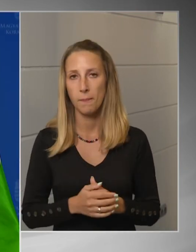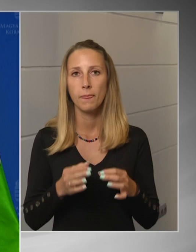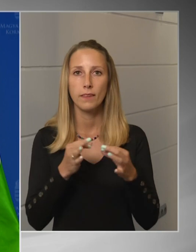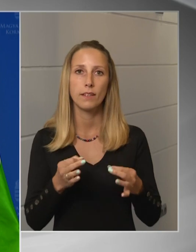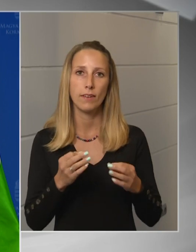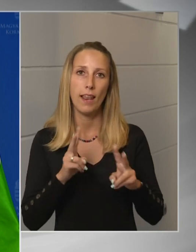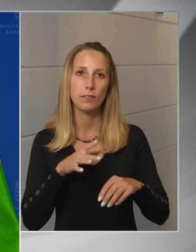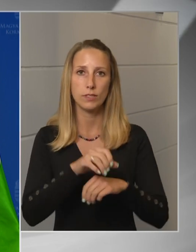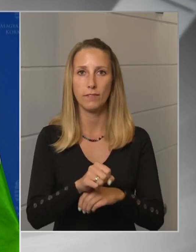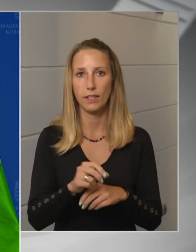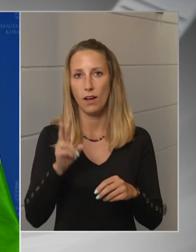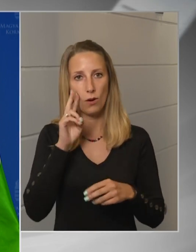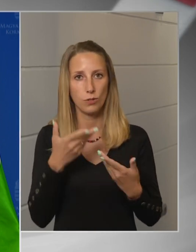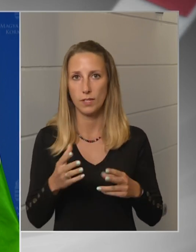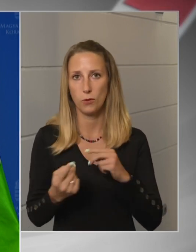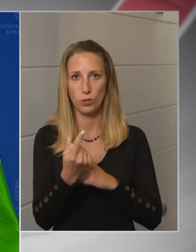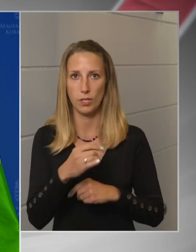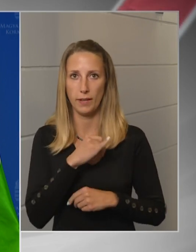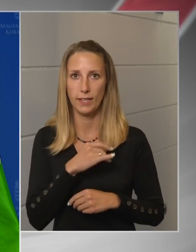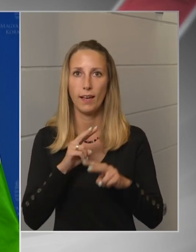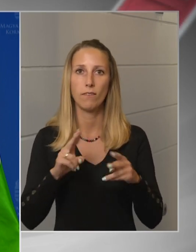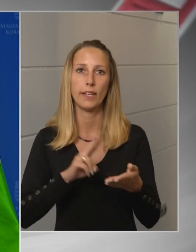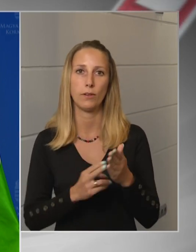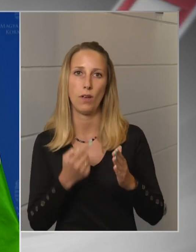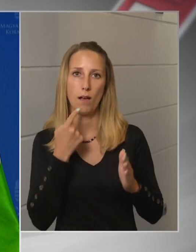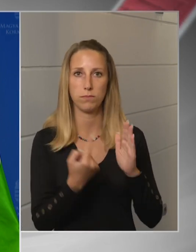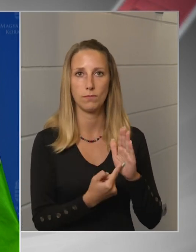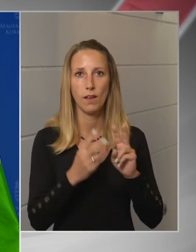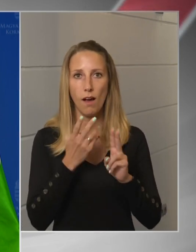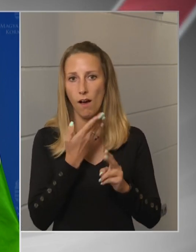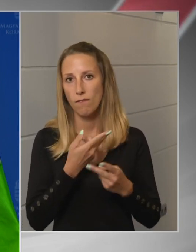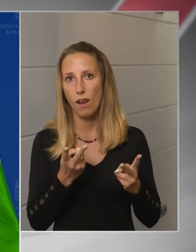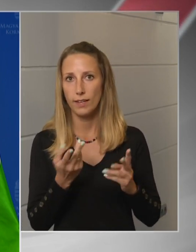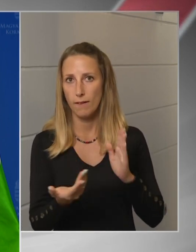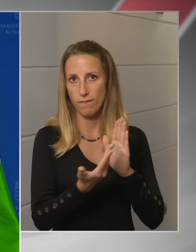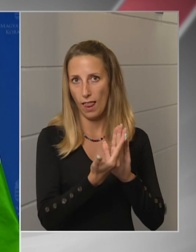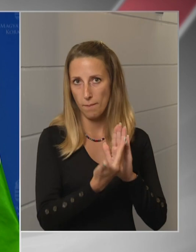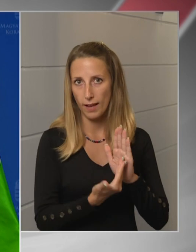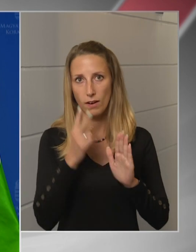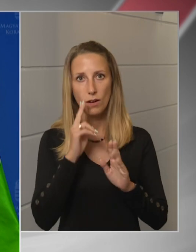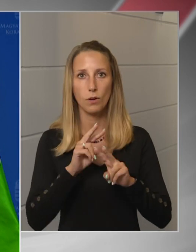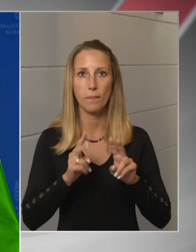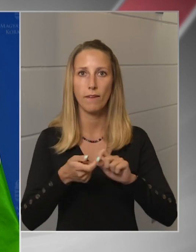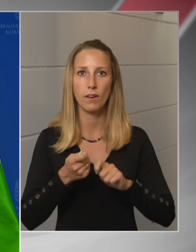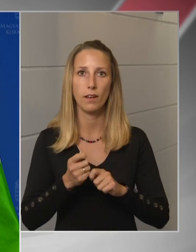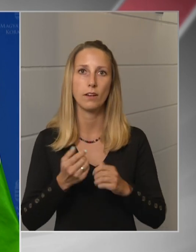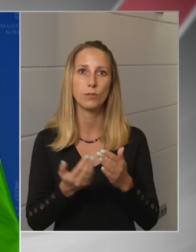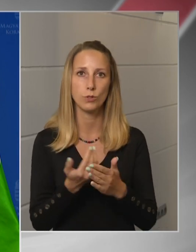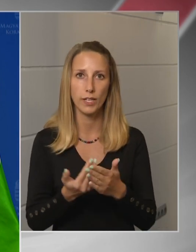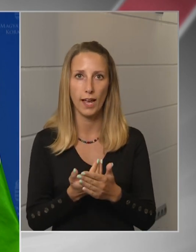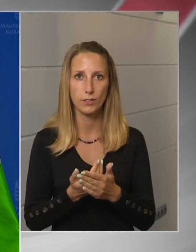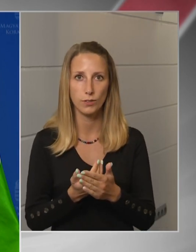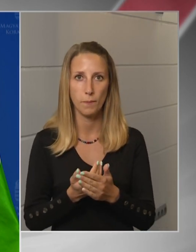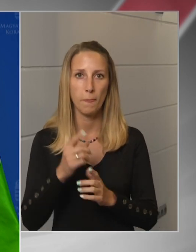hozzáállt félni, de akkor sem különösebben érdekel. Van egy jogi előírás. Ha valaki annak nem felel meg, akkor megvannak a szükséges